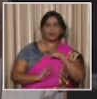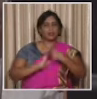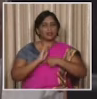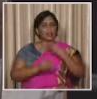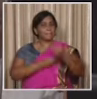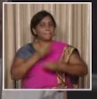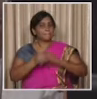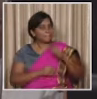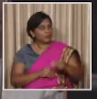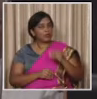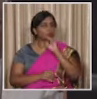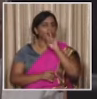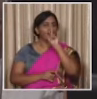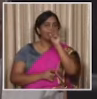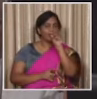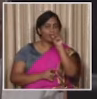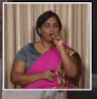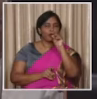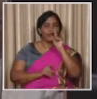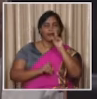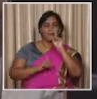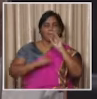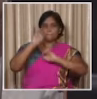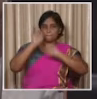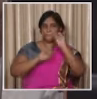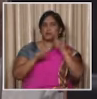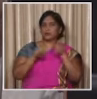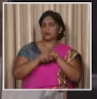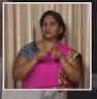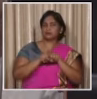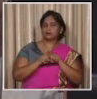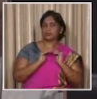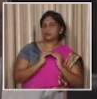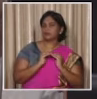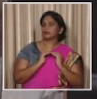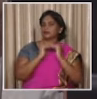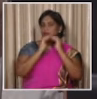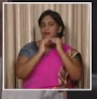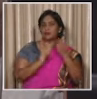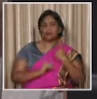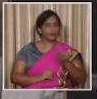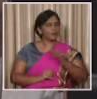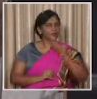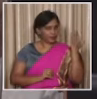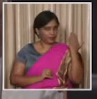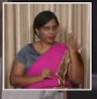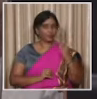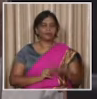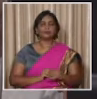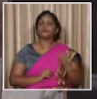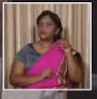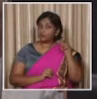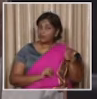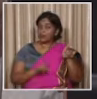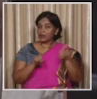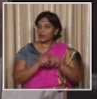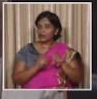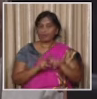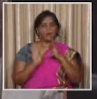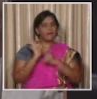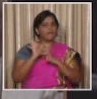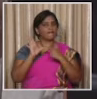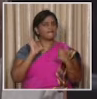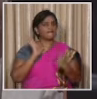දේශීය නිෂ්පාදනයෙන් 11% ආසන්න මට්ටමකින් වැඩි කර ගැනීමට අපට හැකි වෙලා තියෙනවා. ඒ සඳහා අපට වැට්